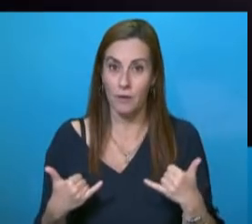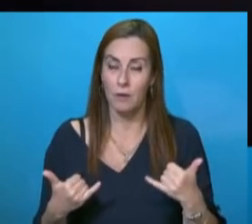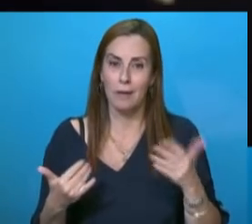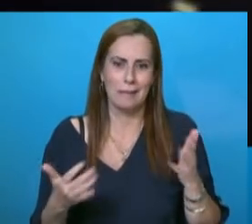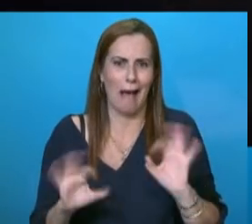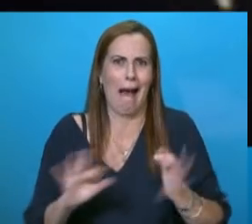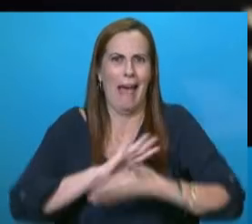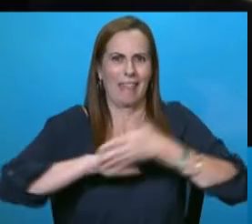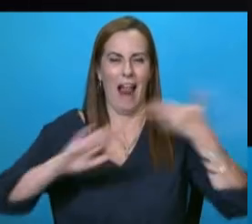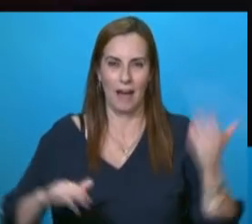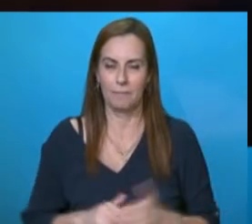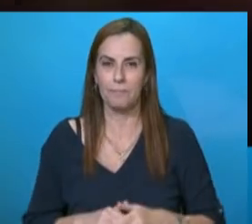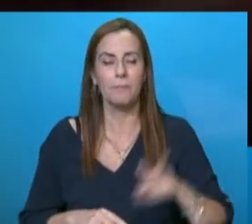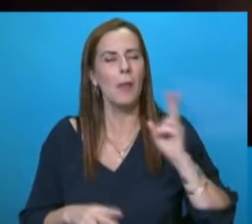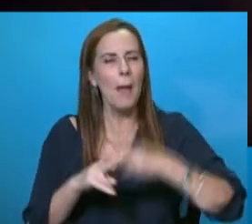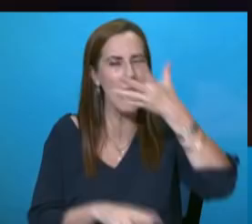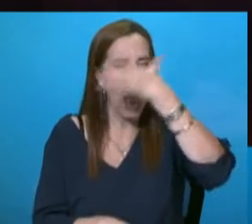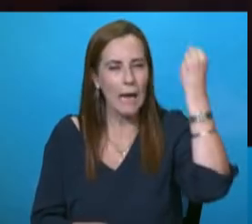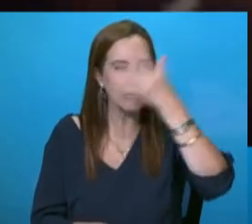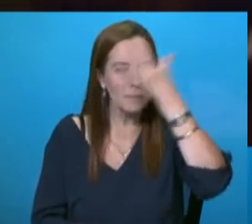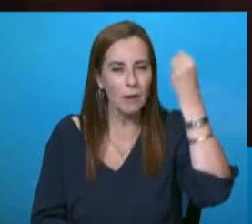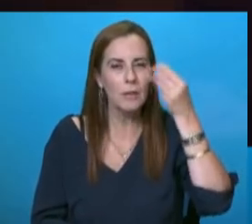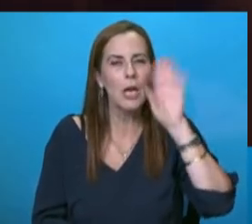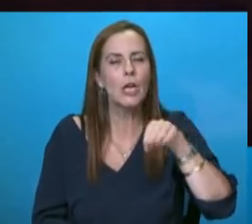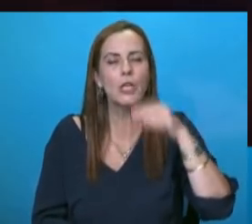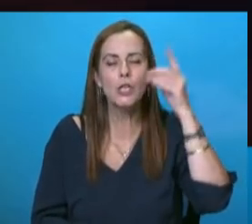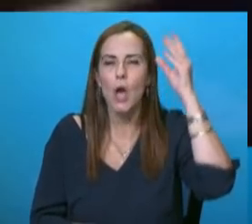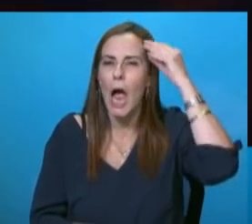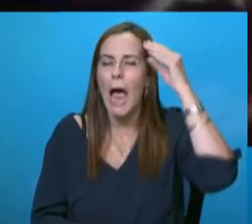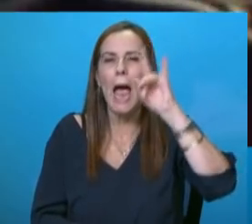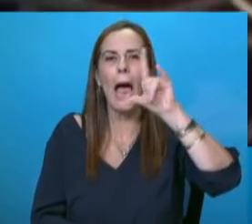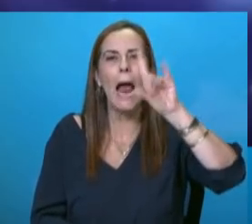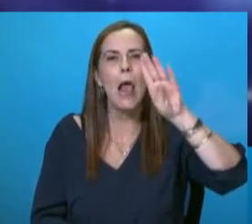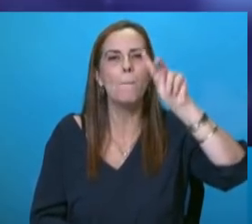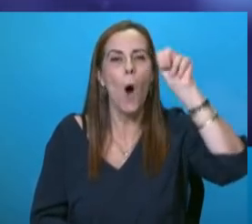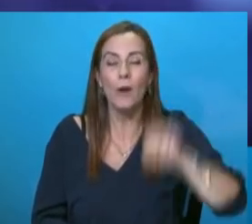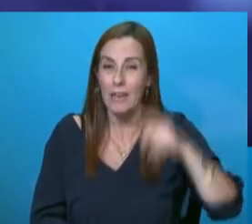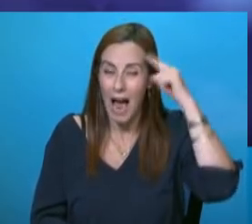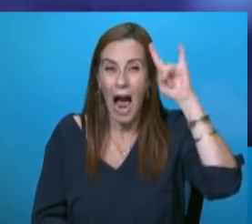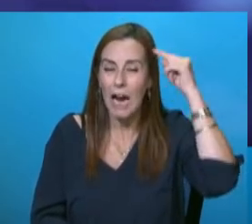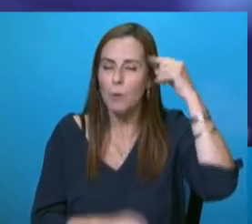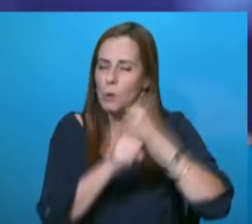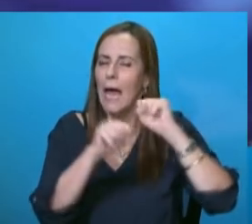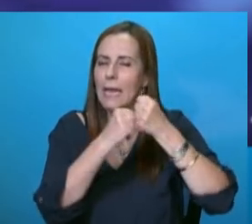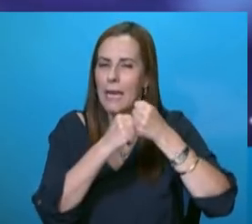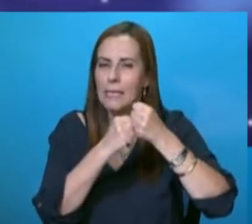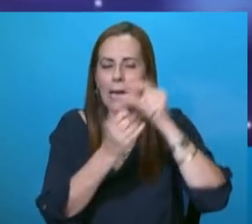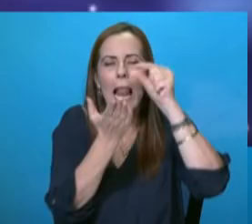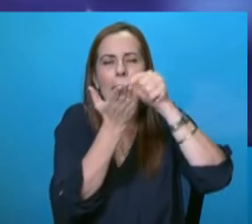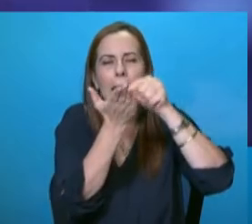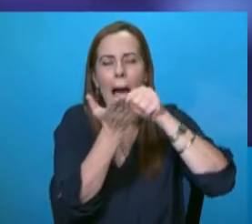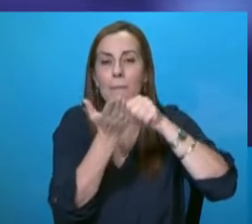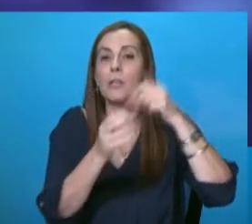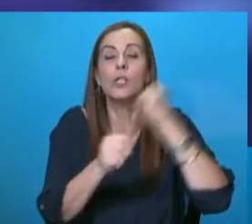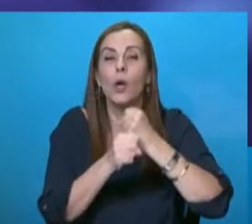ראשונית. במחלת האלצהיימר מצטבר חלבון במוח ששמו אמילואיד. החלבון הזה גורם נזק לתאי העצב, זה